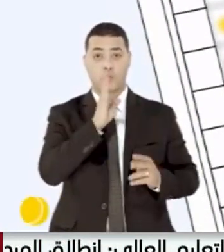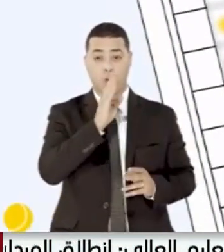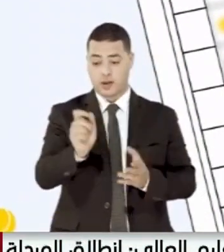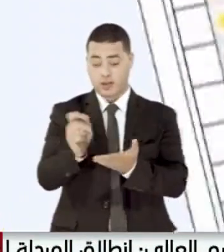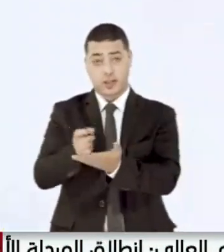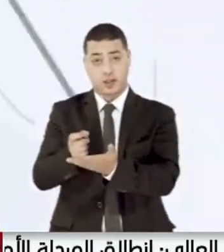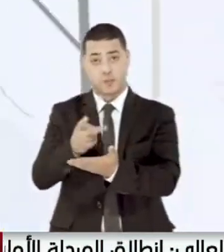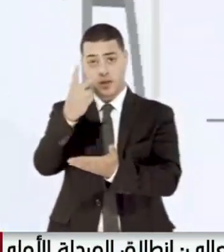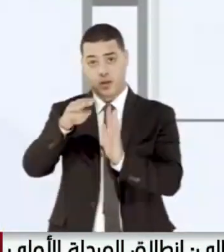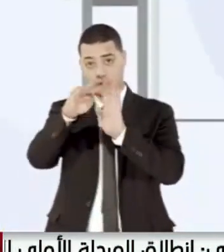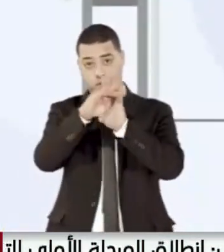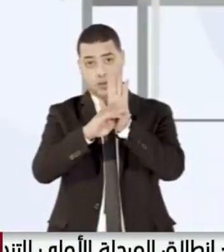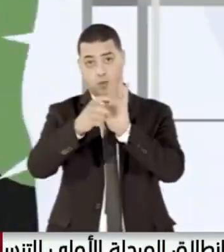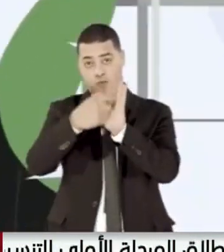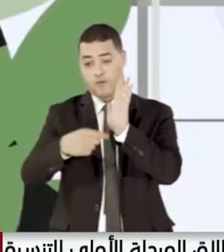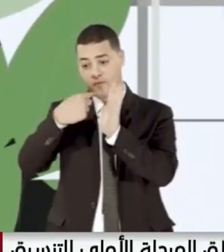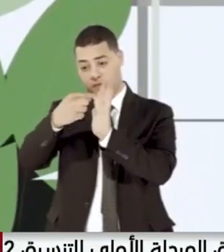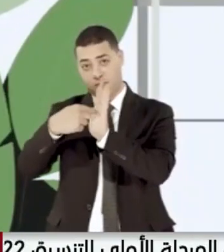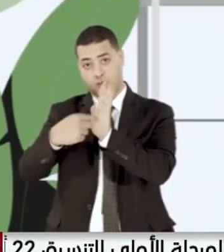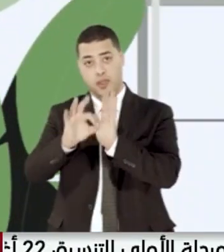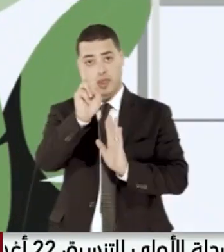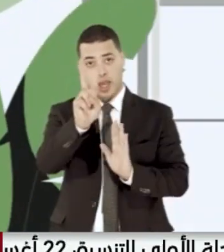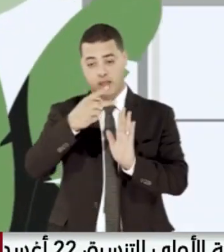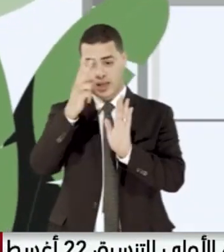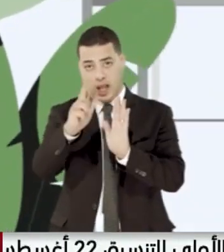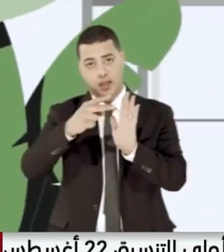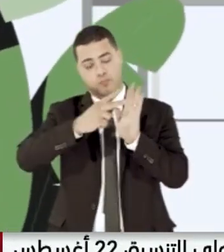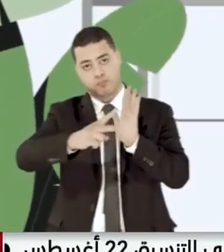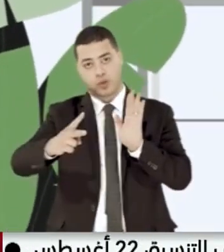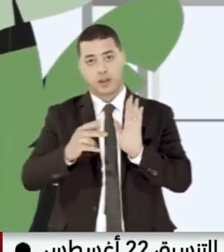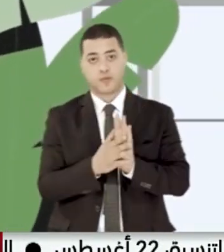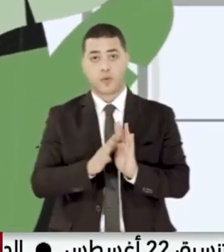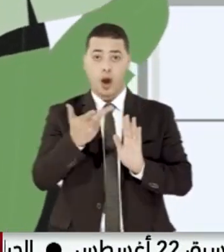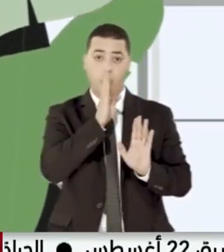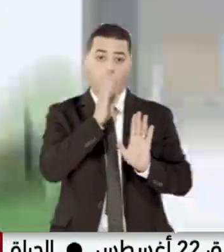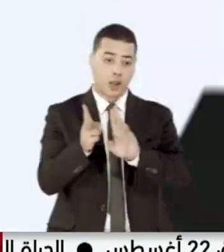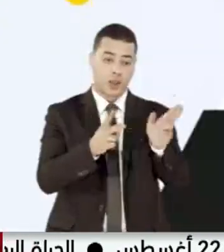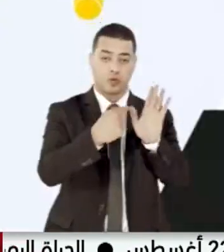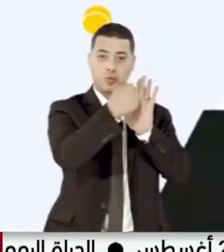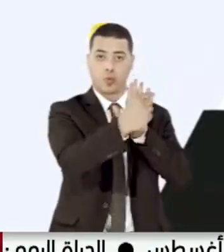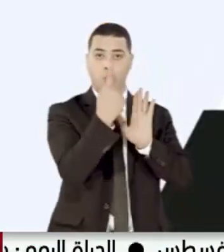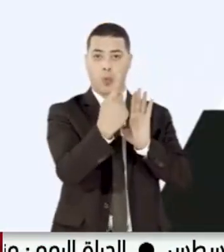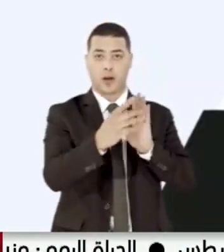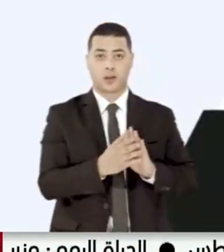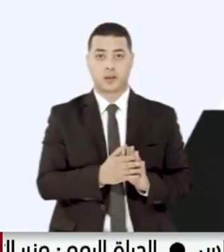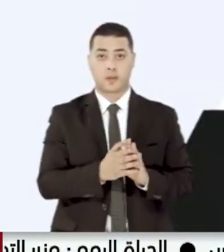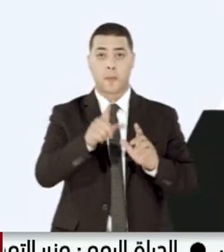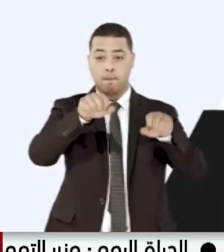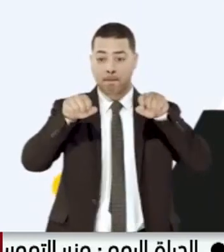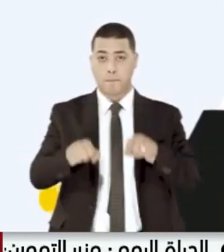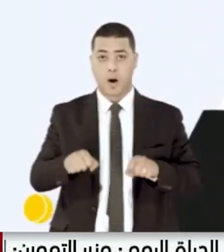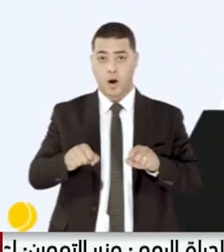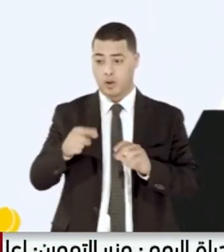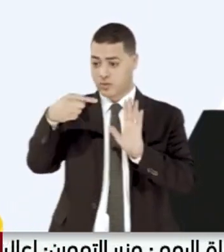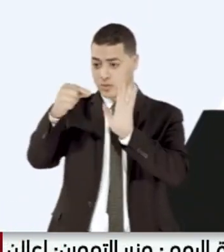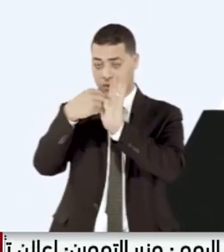والتانية لنظام القوائم. هتدلي بصوتك في سرية في المكان المخصص للتصويت. هتختار للنظام الفردي عدد من المرشحين